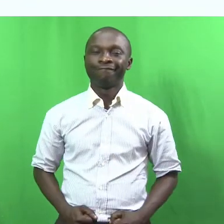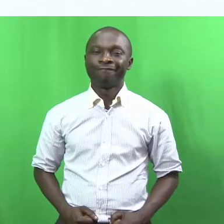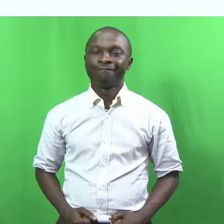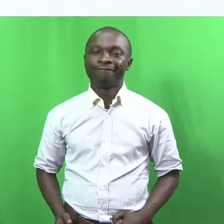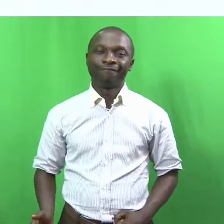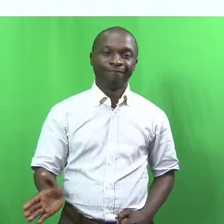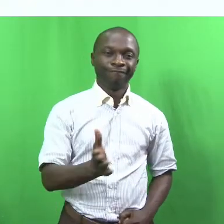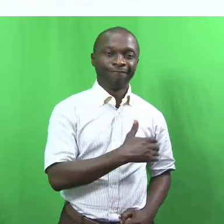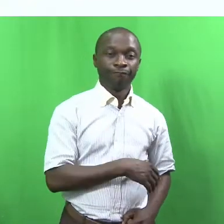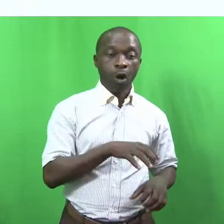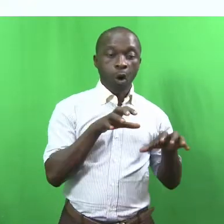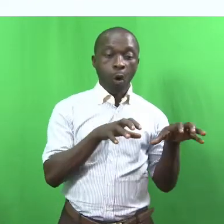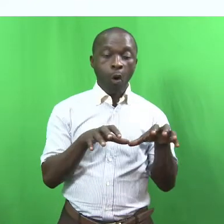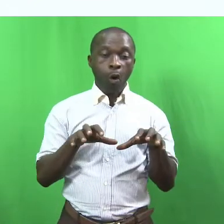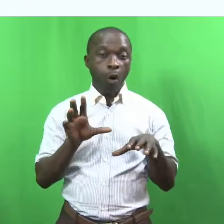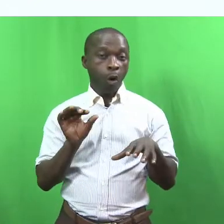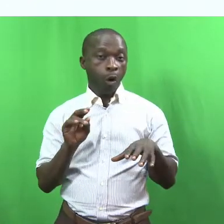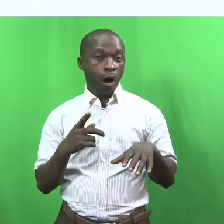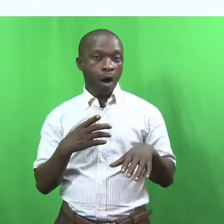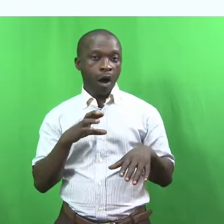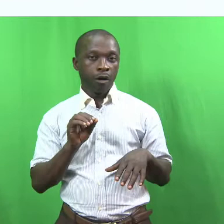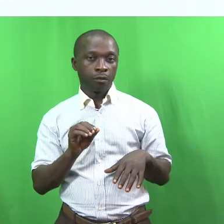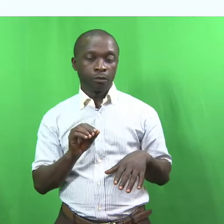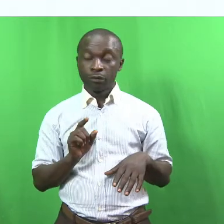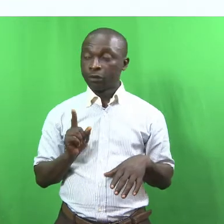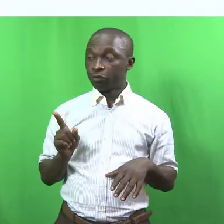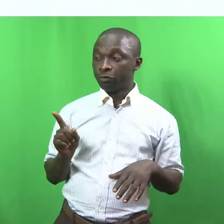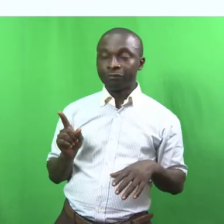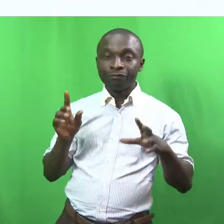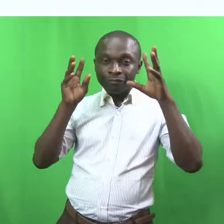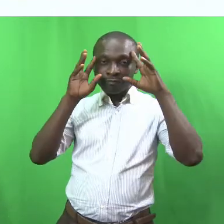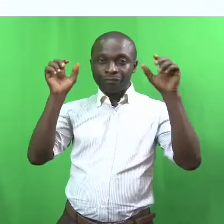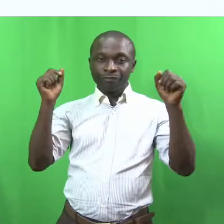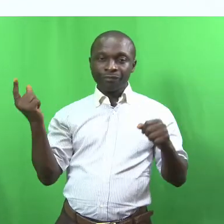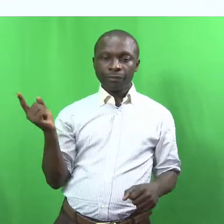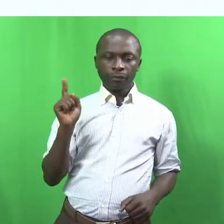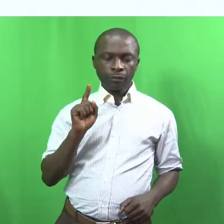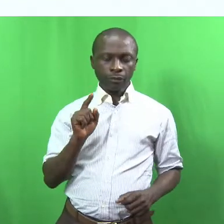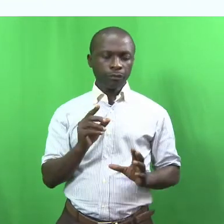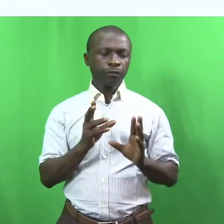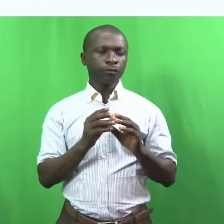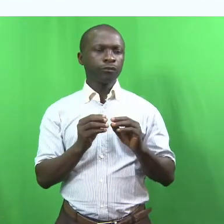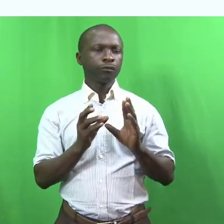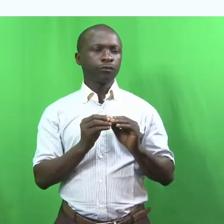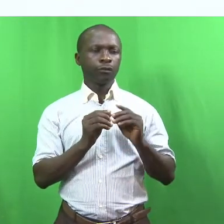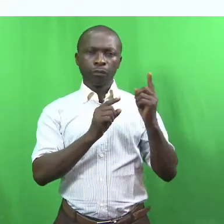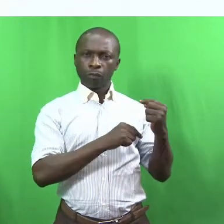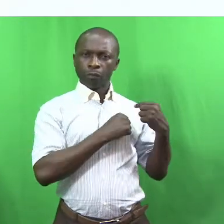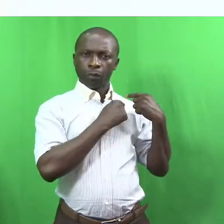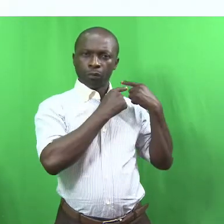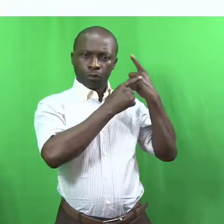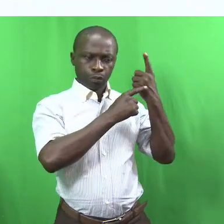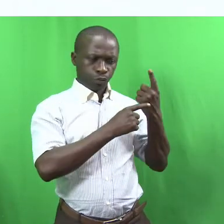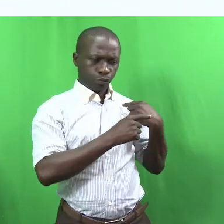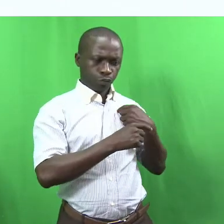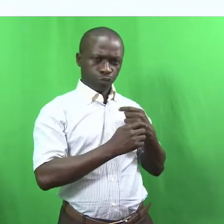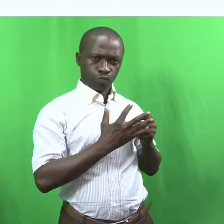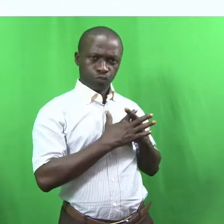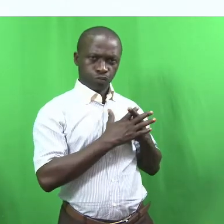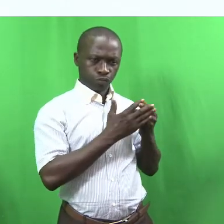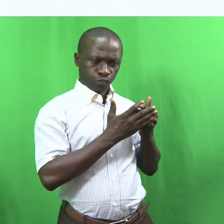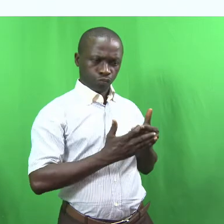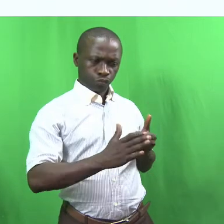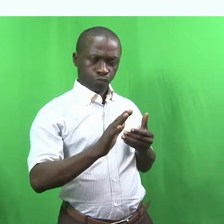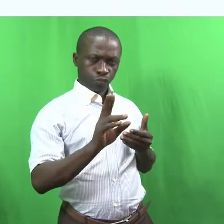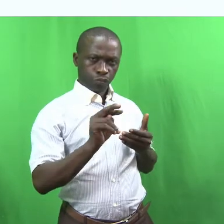a prononcé hier dimanche une allocution d'une trentaine de minutes pour livrer le bilan des consultations nationales du mois de novembre